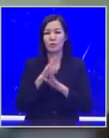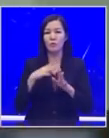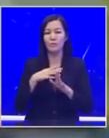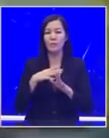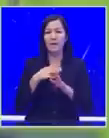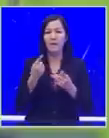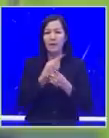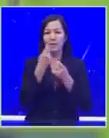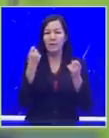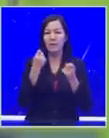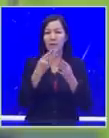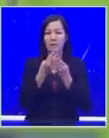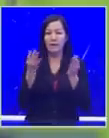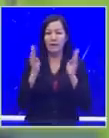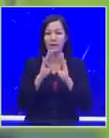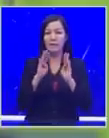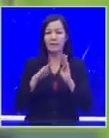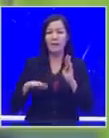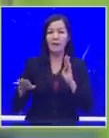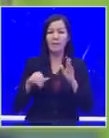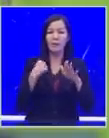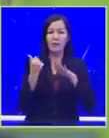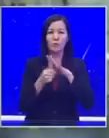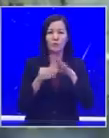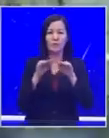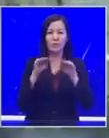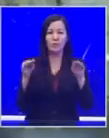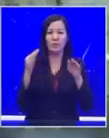Елде жарияланған карантиннің кесірінен аймақта жұмыссыздық деңгейі